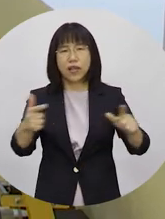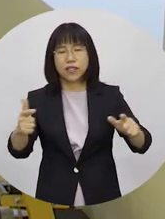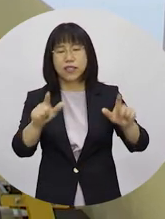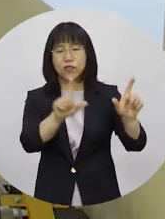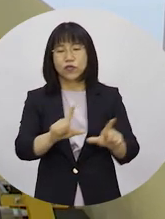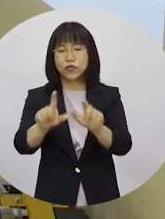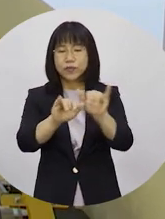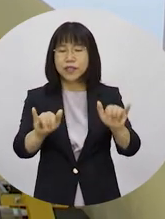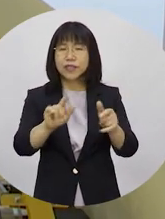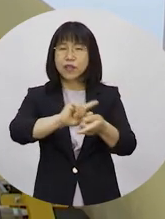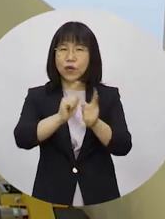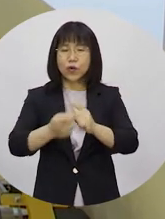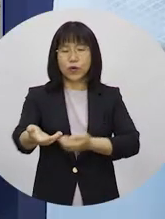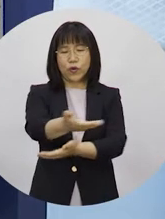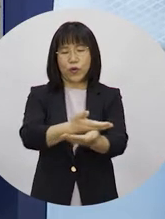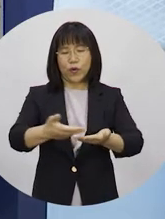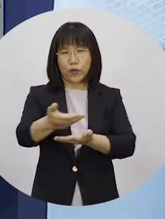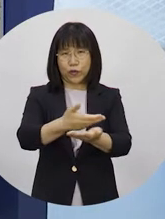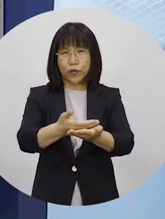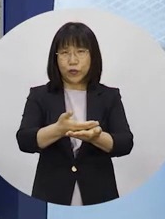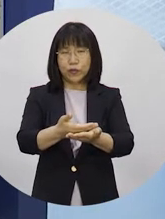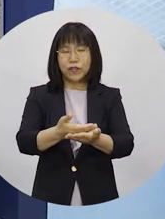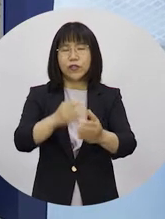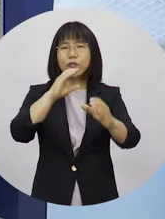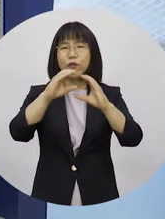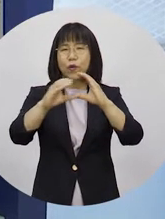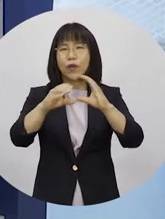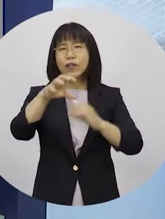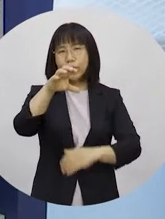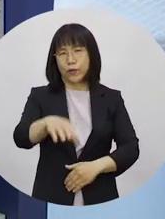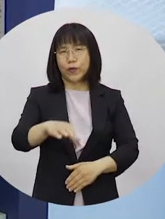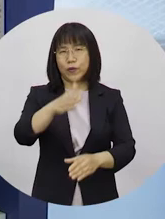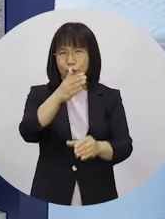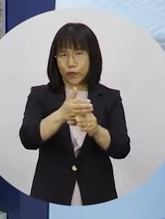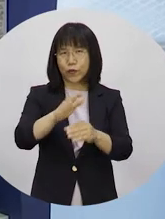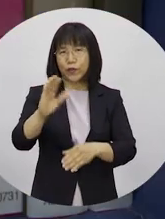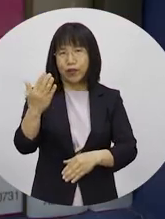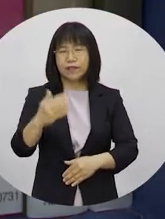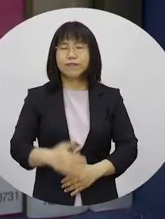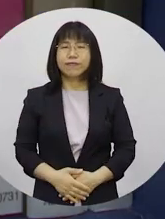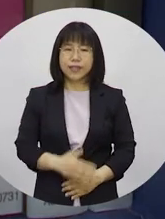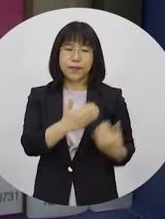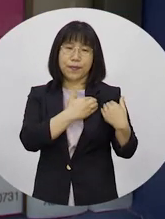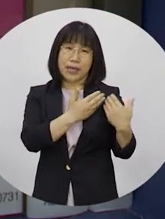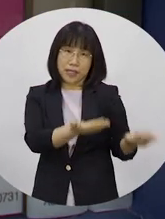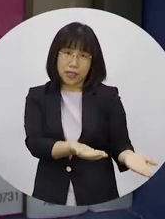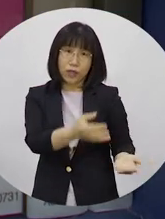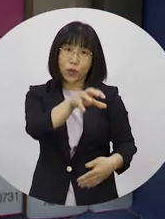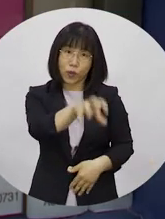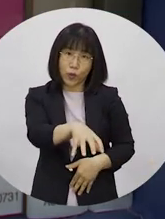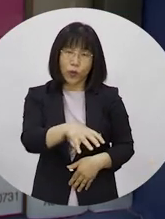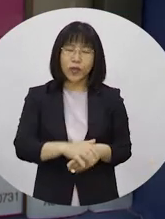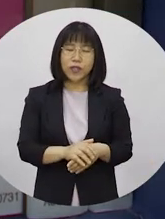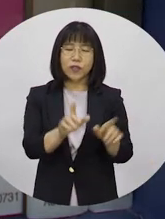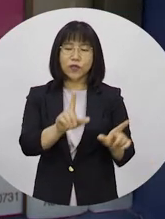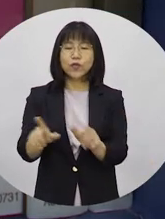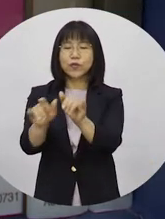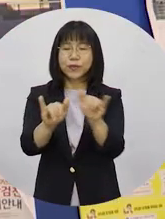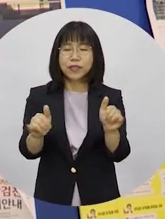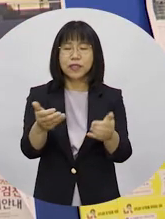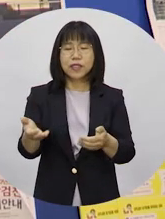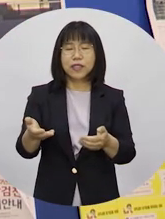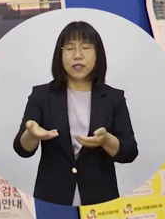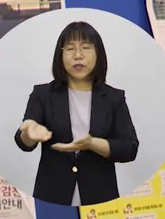물론이고 주민들이 교류하고 소통하는 중심 공간이 될 예정입니다. 방치된 유휴 공간이